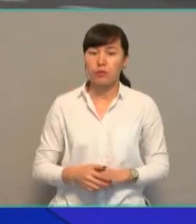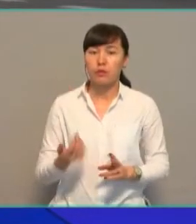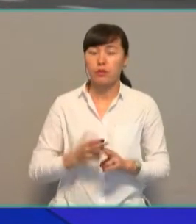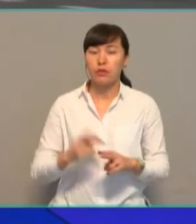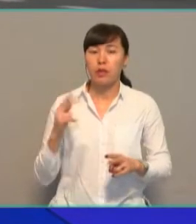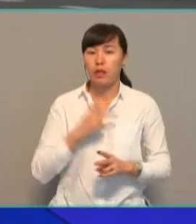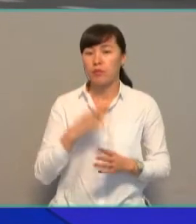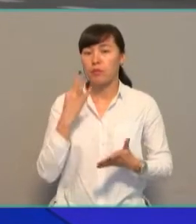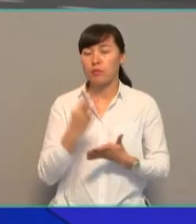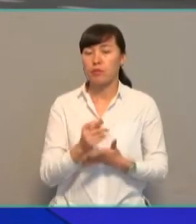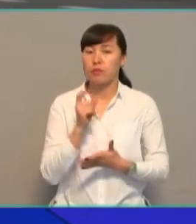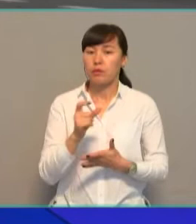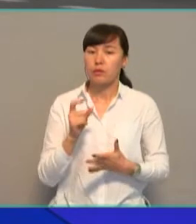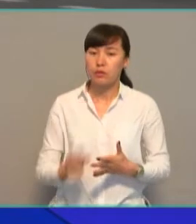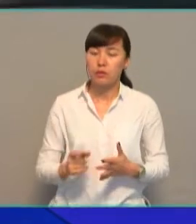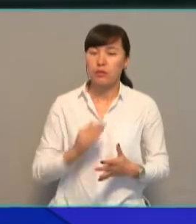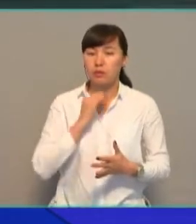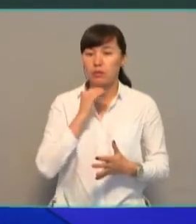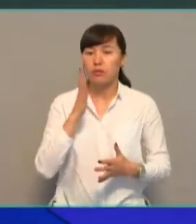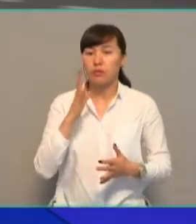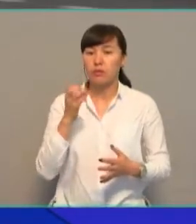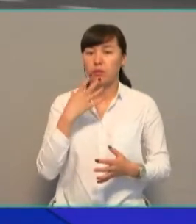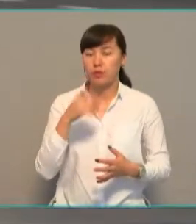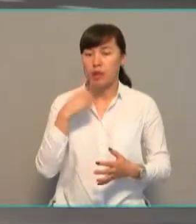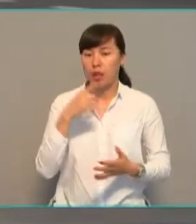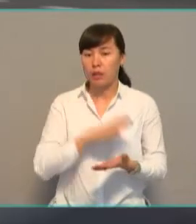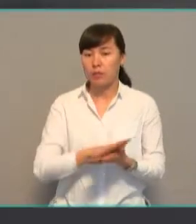Осы олқылыққа жауапты мамандар назар салса игі, дейді